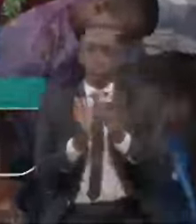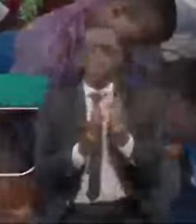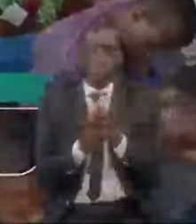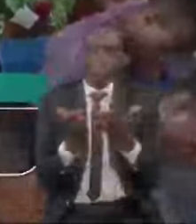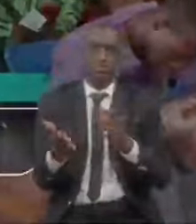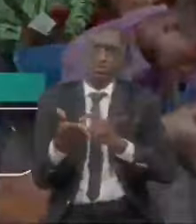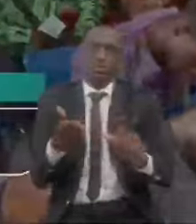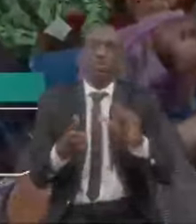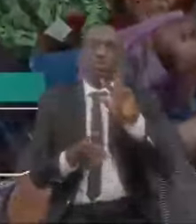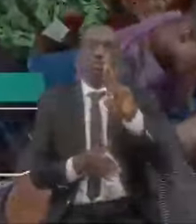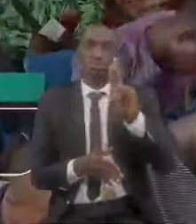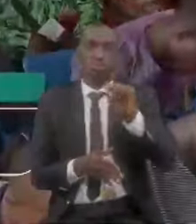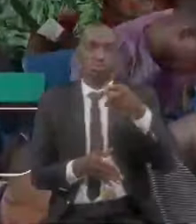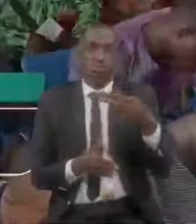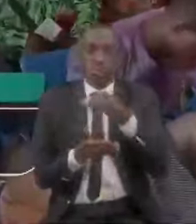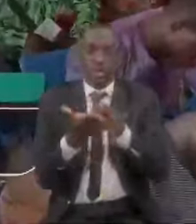Verset